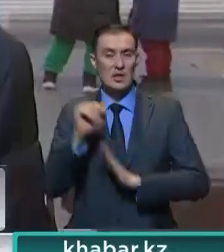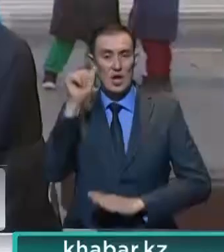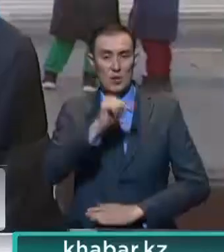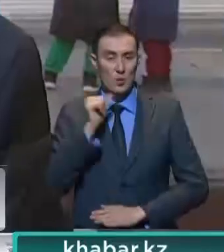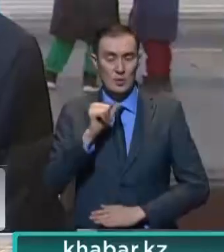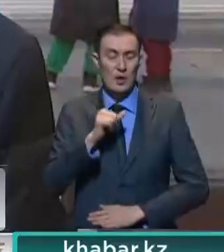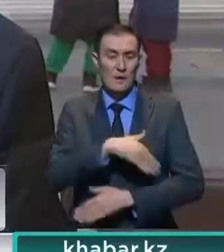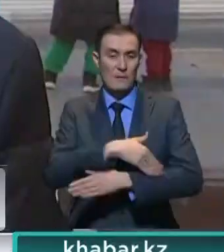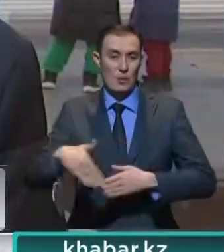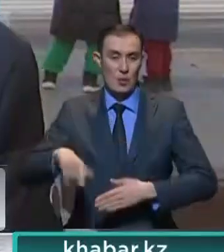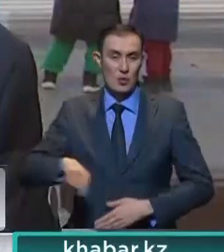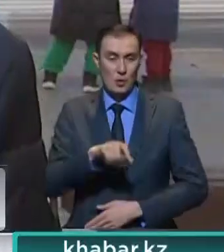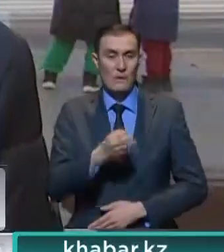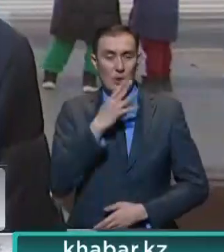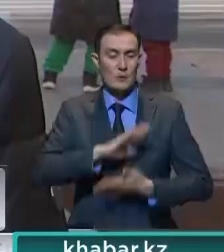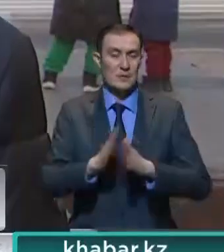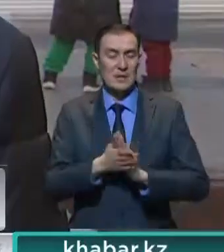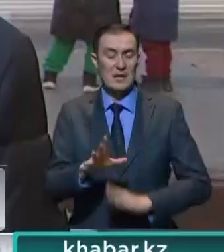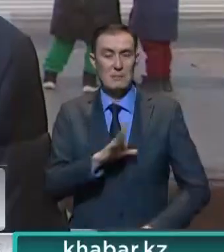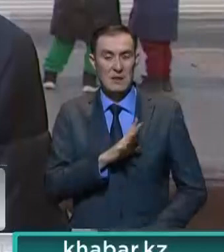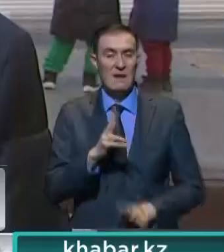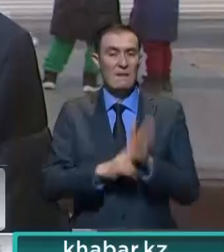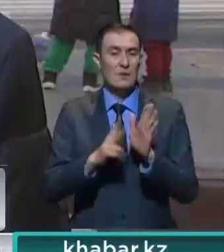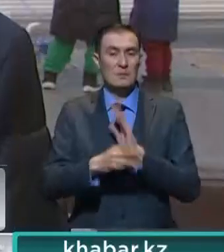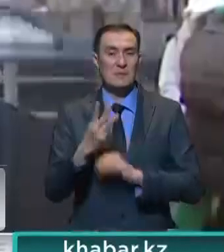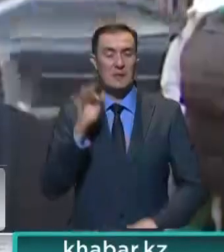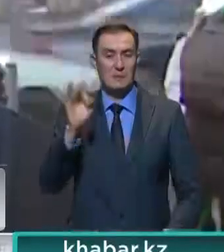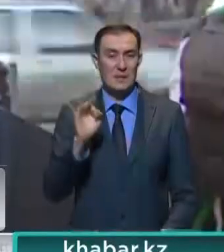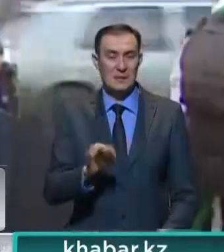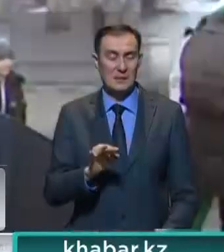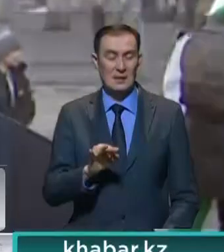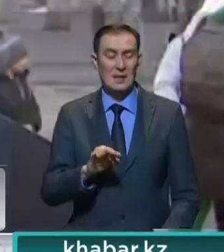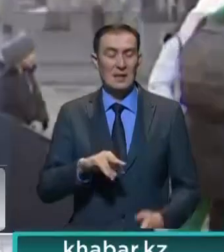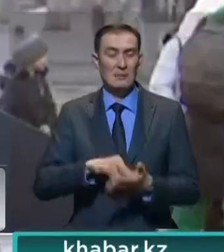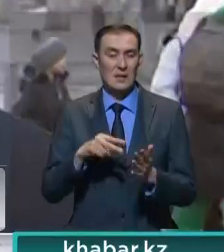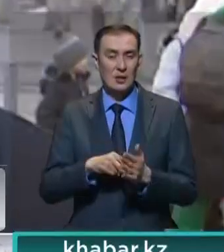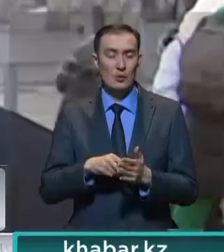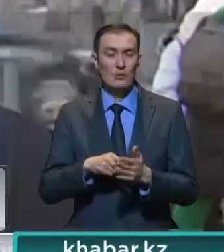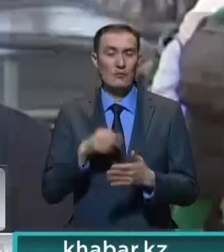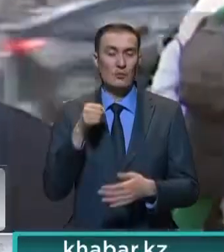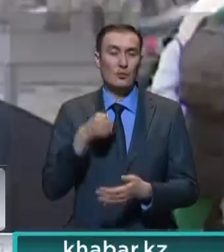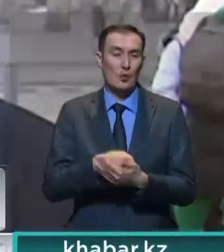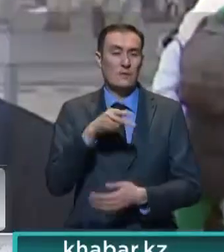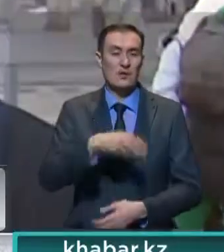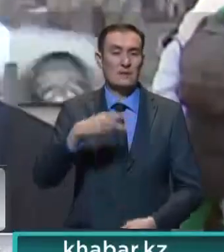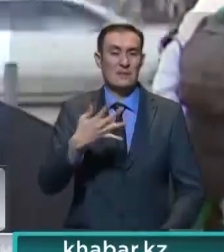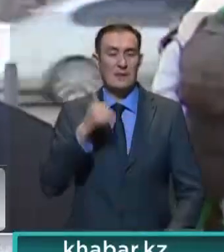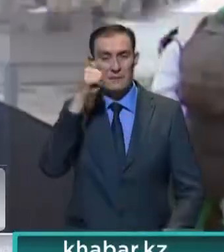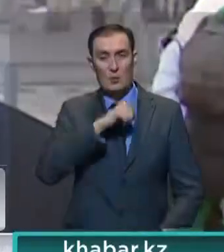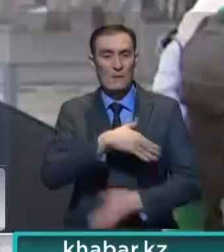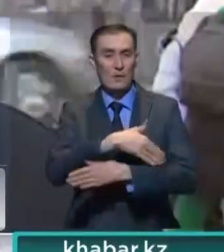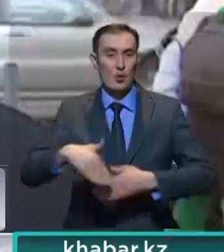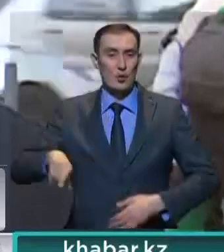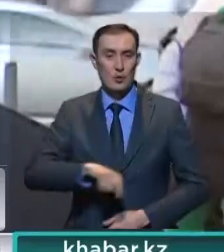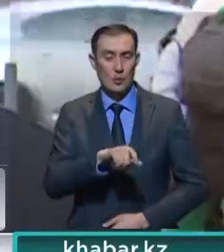дорог в хорошем и удовлетворительном состоянии составляла 83%. И планируем к 2025 году долю дорог в